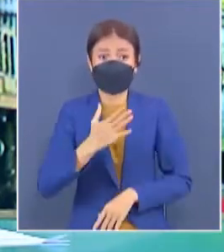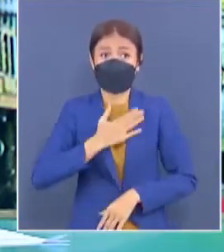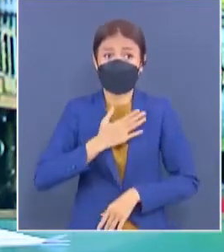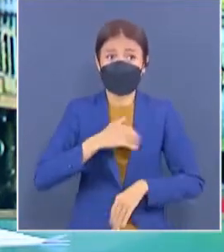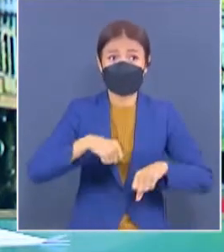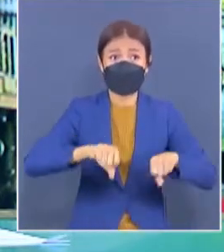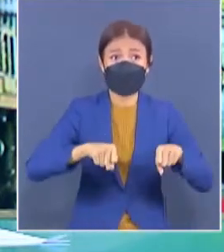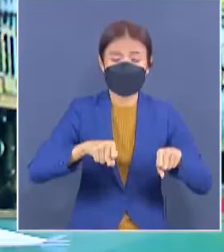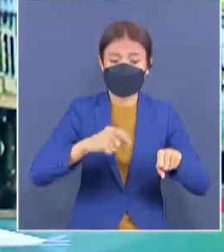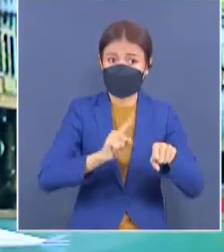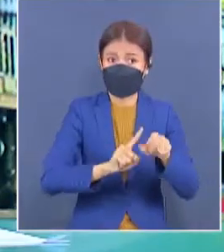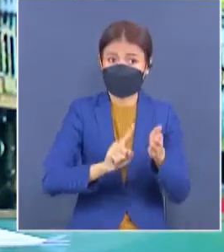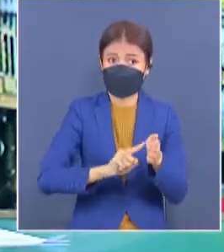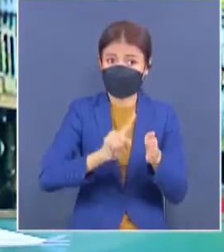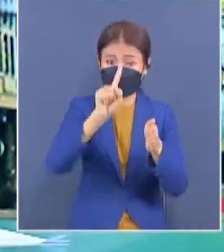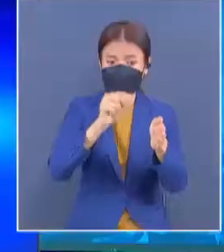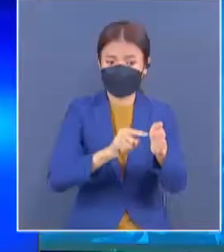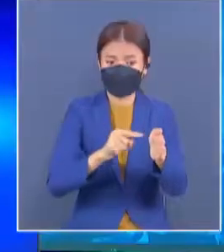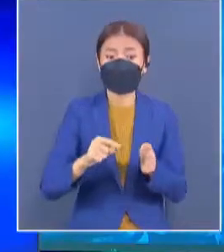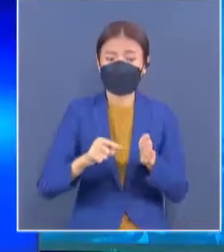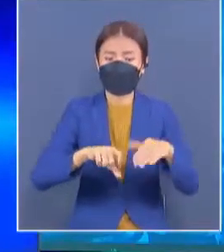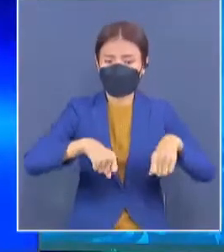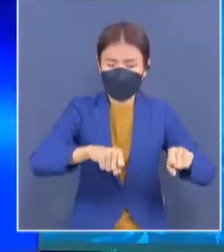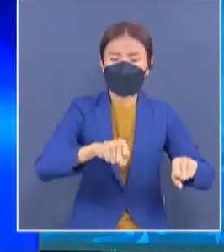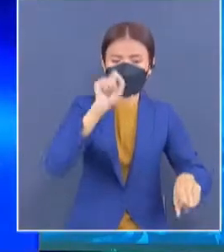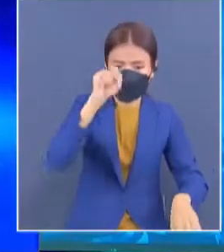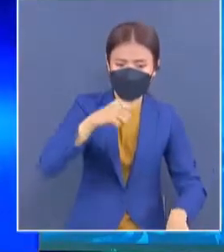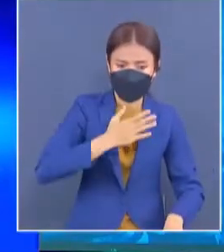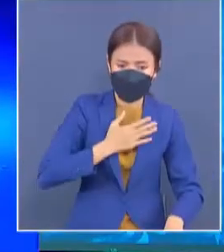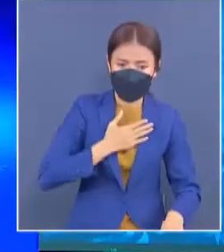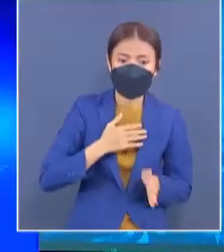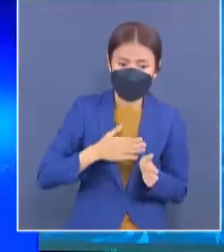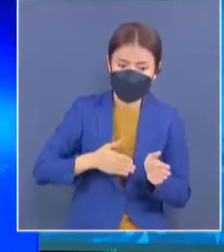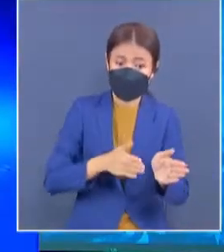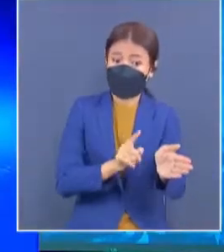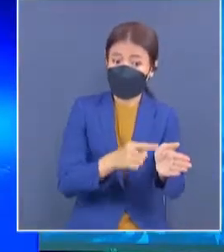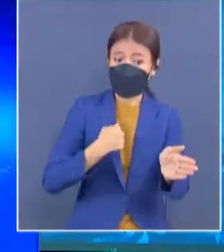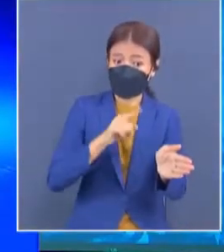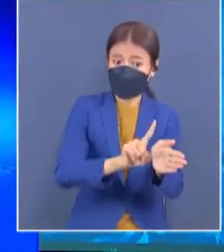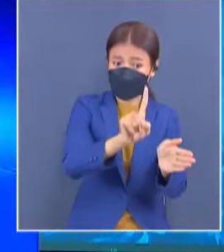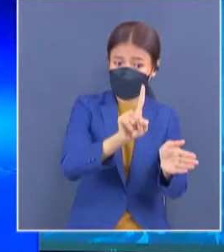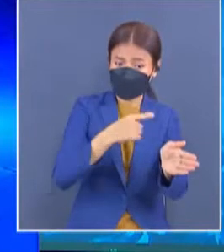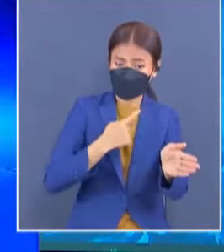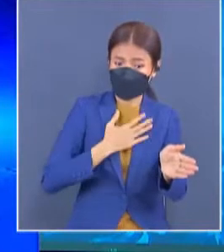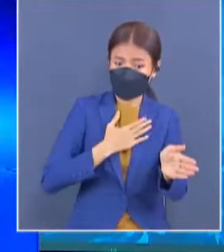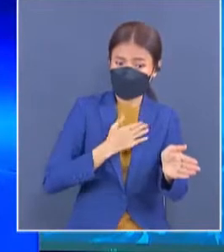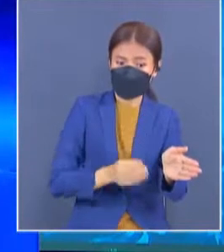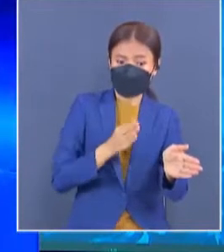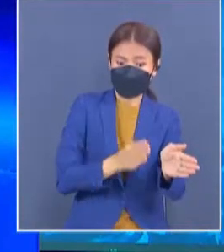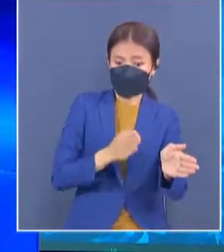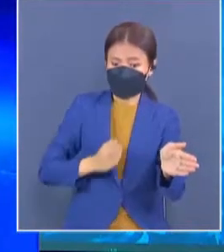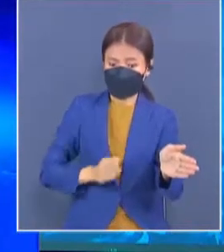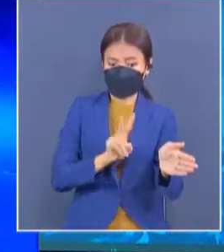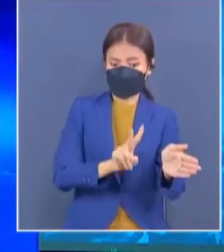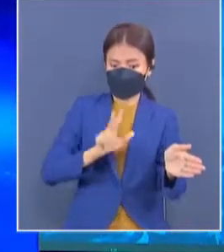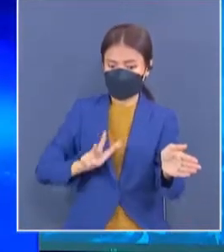ถจักรยานยนต์คันแรก ครับ แต่เขาไม่ใช่คนก่อเหตุเพื่อนที่ตามมาข้างหลังคันที่2กับคันที่3 เป็นคนก่อเหตุ 2คันนั้นน่ะก่อ